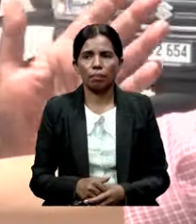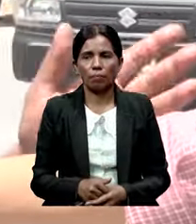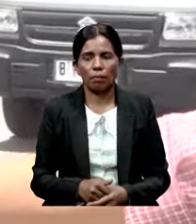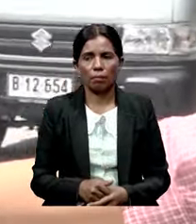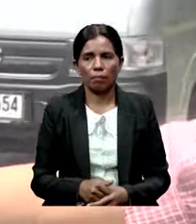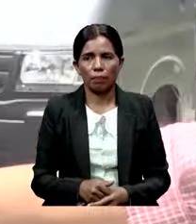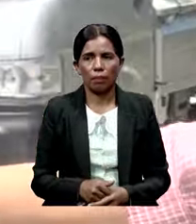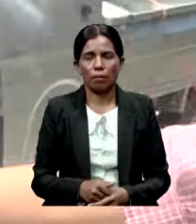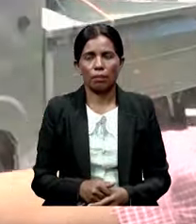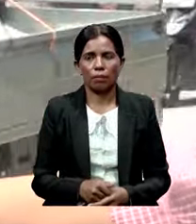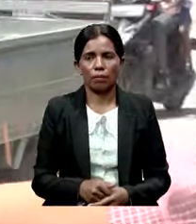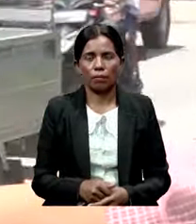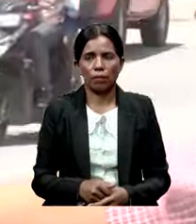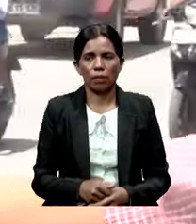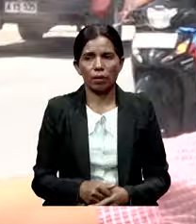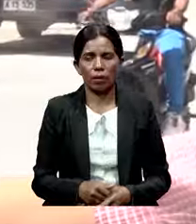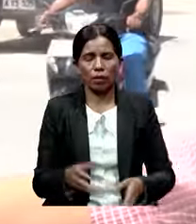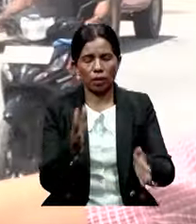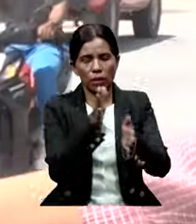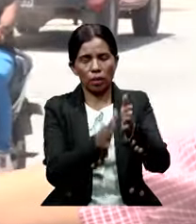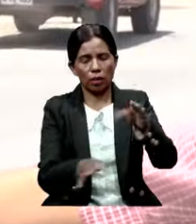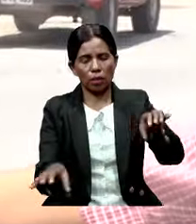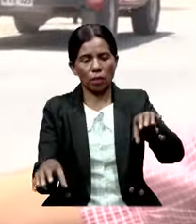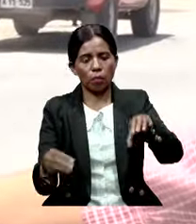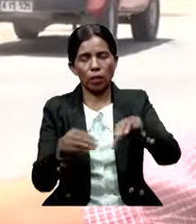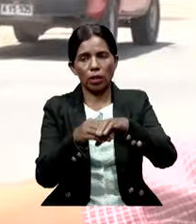bobot, ia be valeta kuak nene, ponte kuak nene.